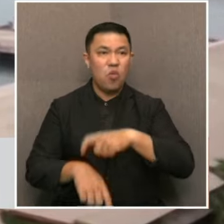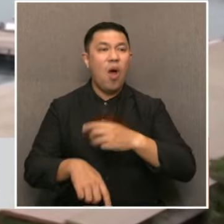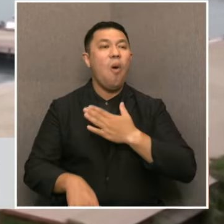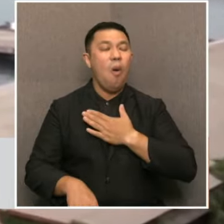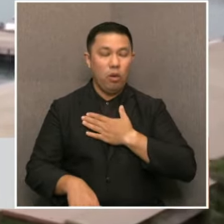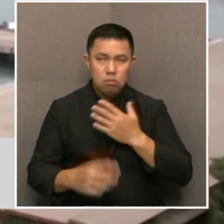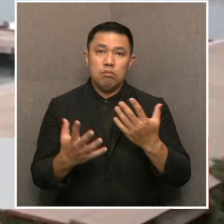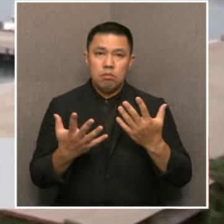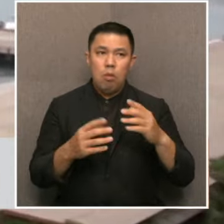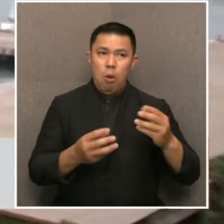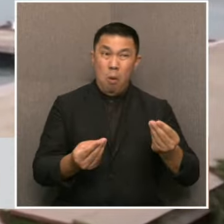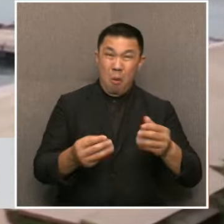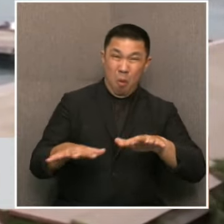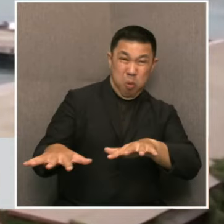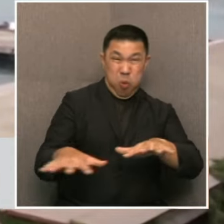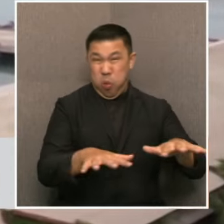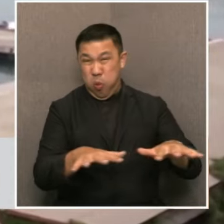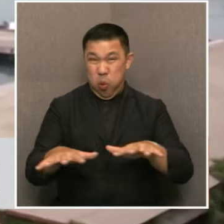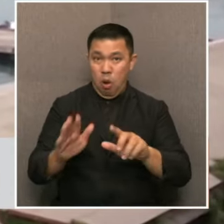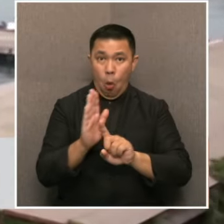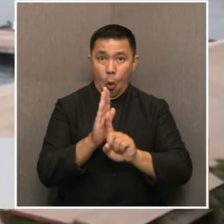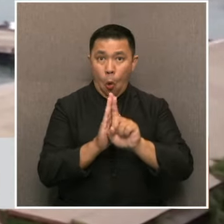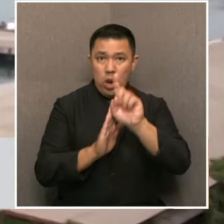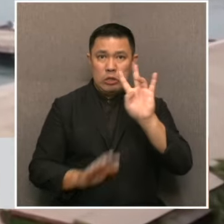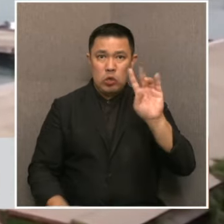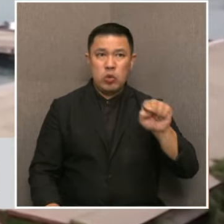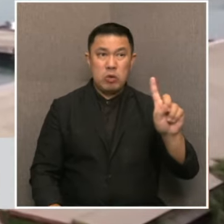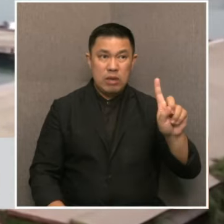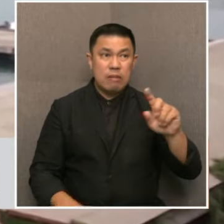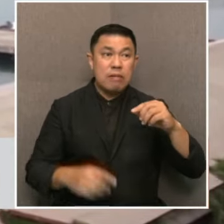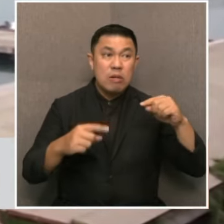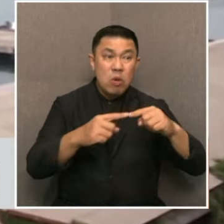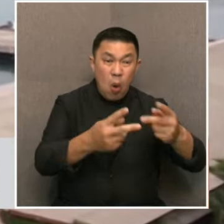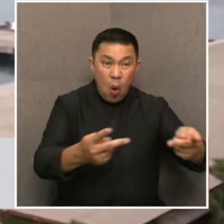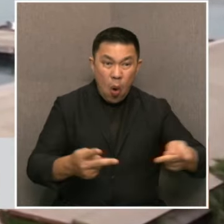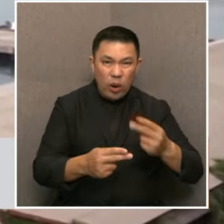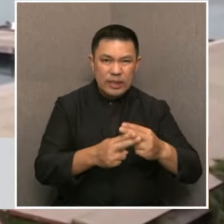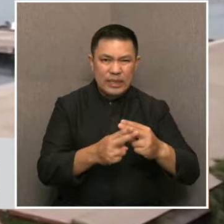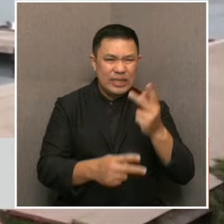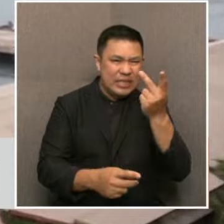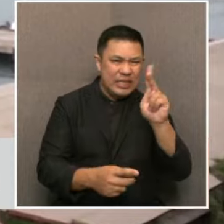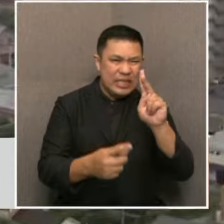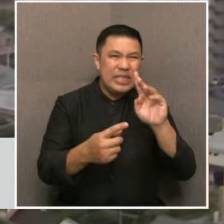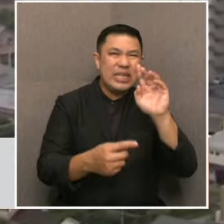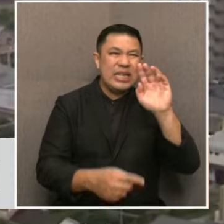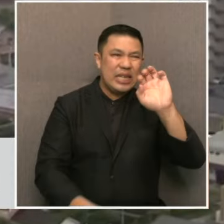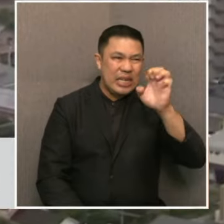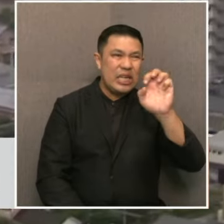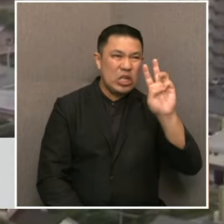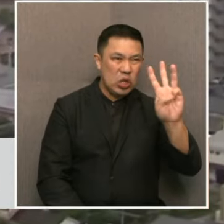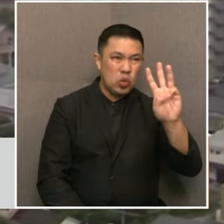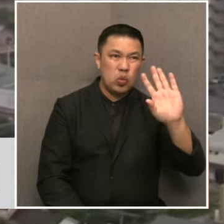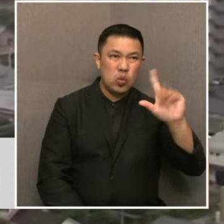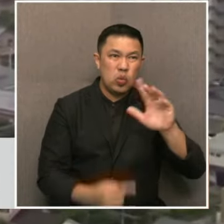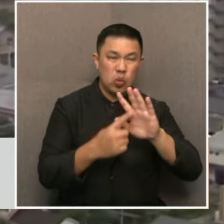ได้เกิดแผ่นดินไหวรุนแรง 7.1แมกนิจูดนอกชายฝั่งเกาะคิวชูทางใต้ของญี่ปุ่นค่ะที่ความลึก